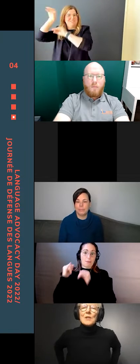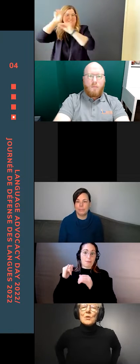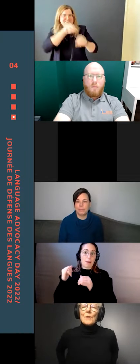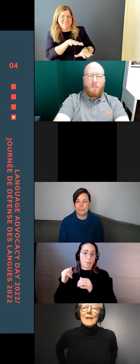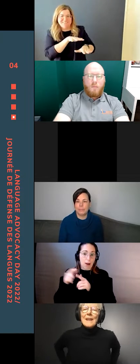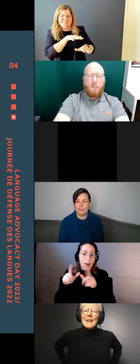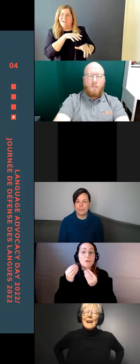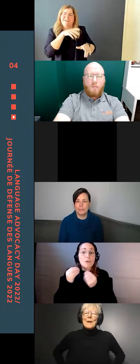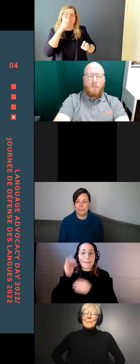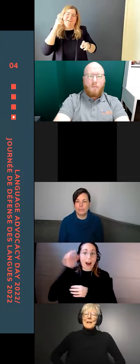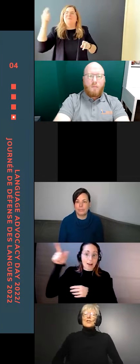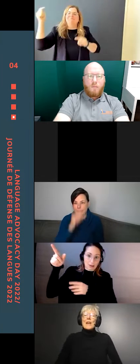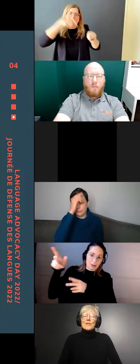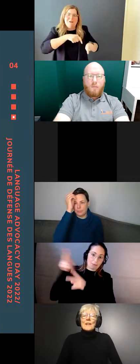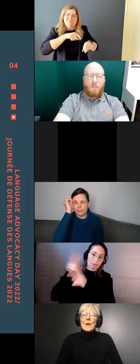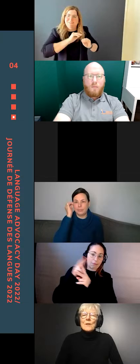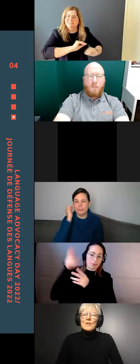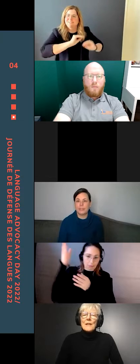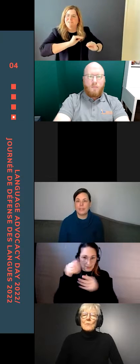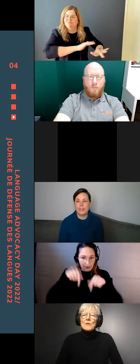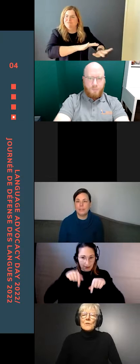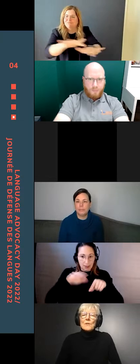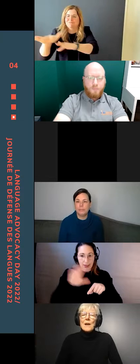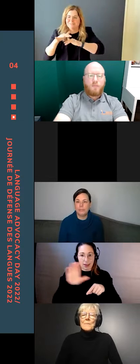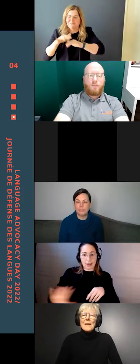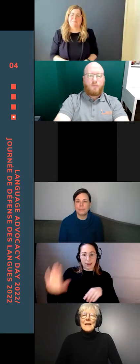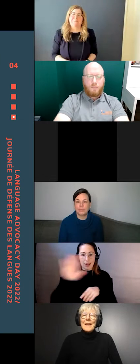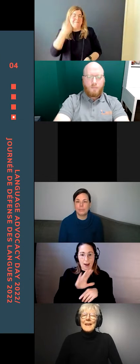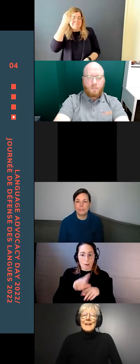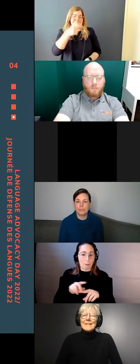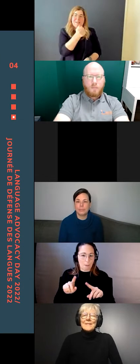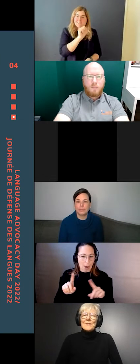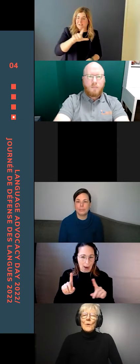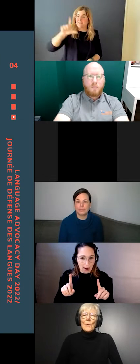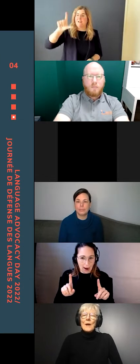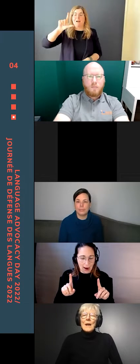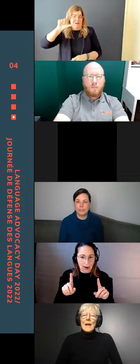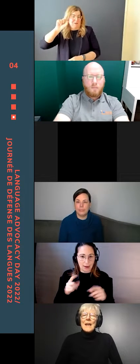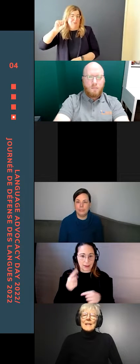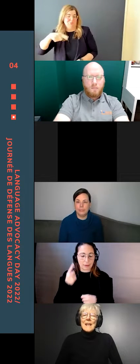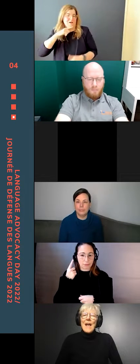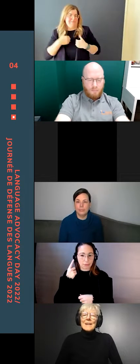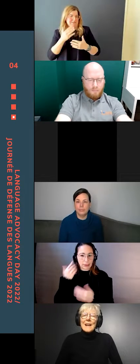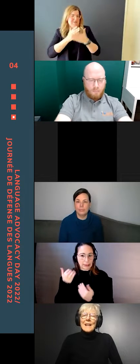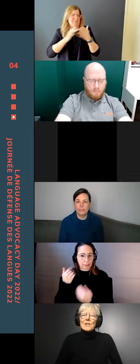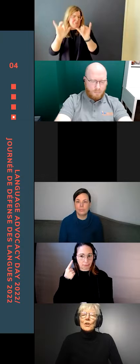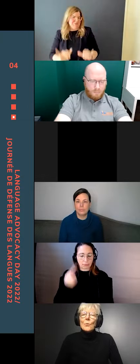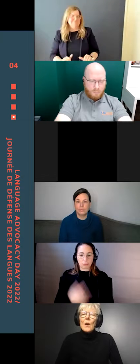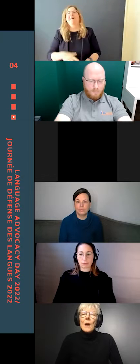venus de la même langue, venus de la France, sont arrivés ici, mais un peu de cette histoire.